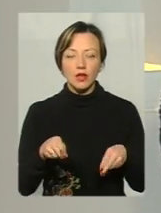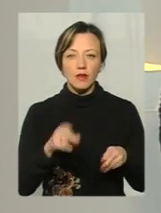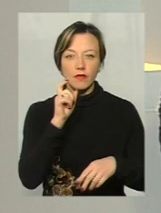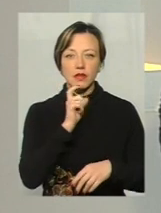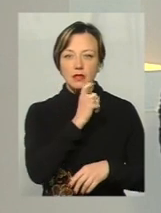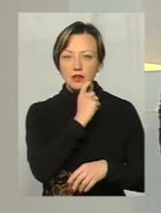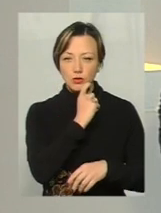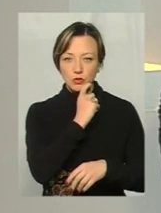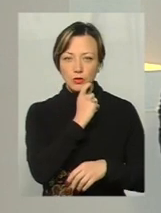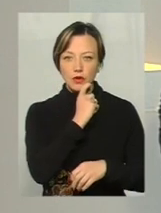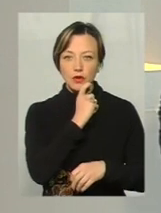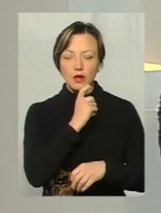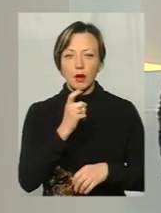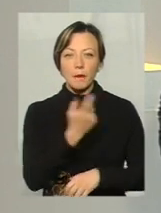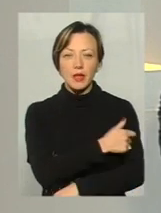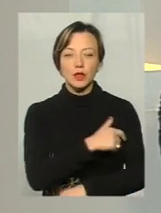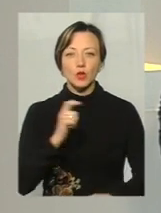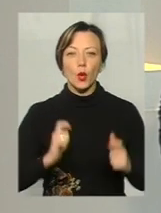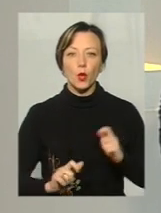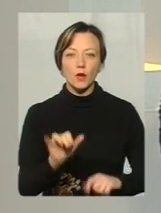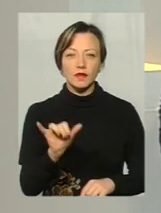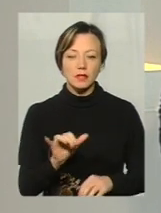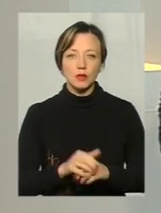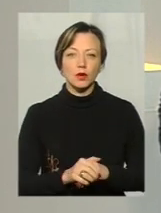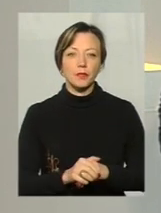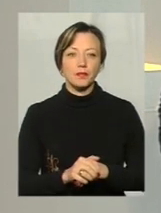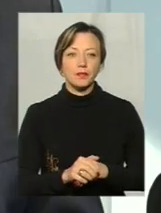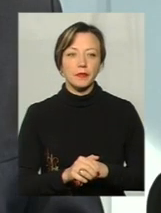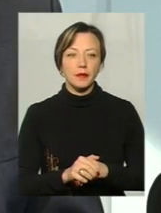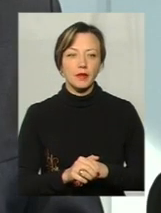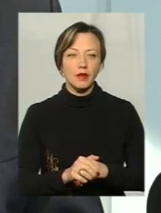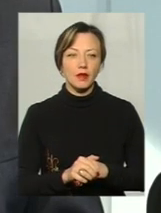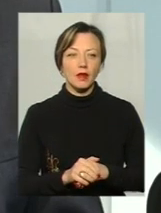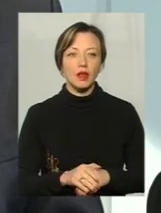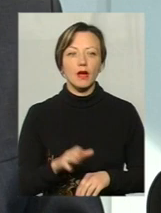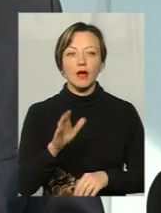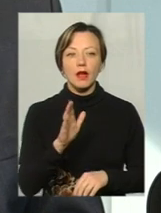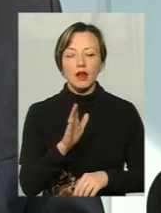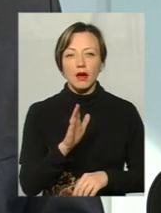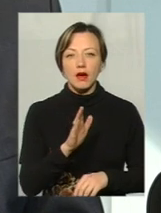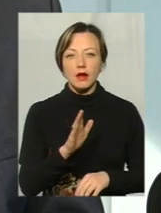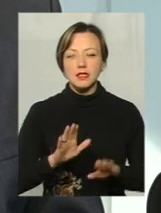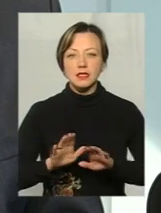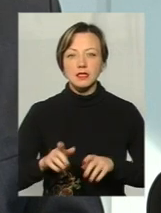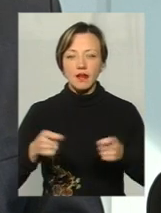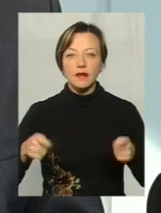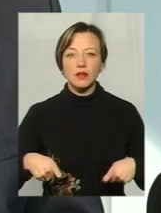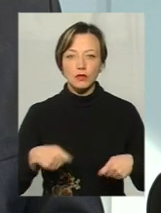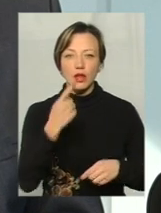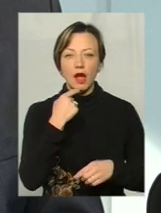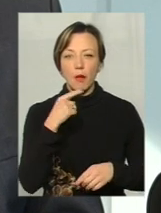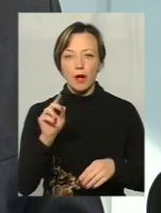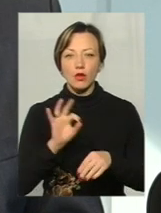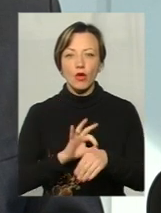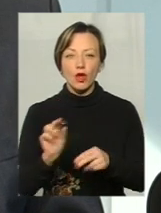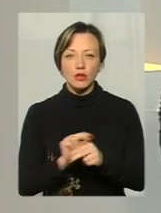Вінницького медичного університету. Мої вітання. Пані Олена Мовчан-Вернедуб, завідувач гематологічним відділенням Хмельницької